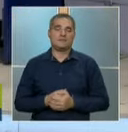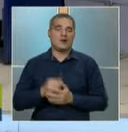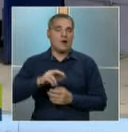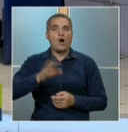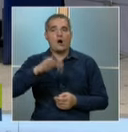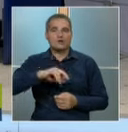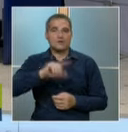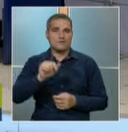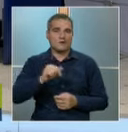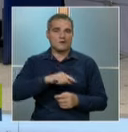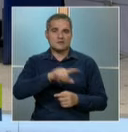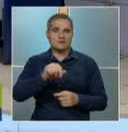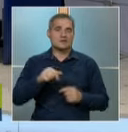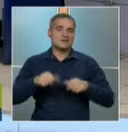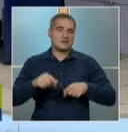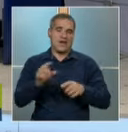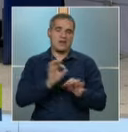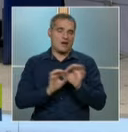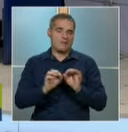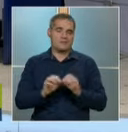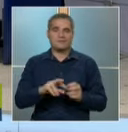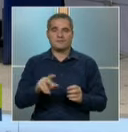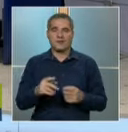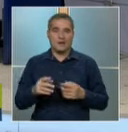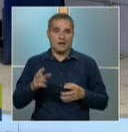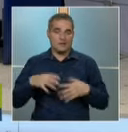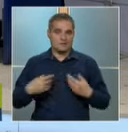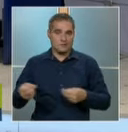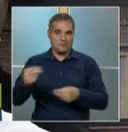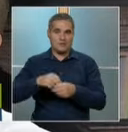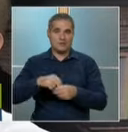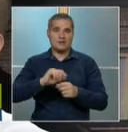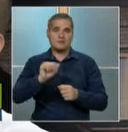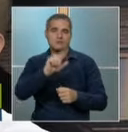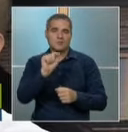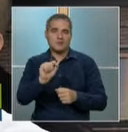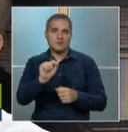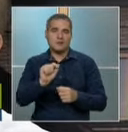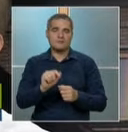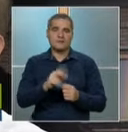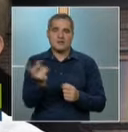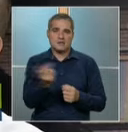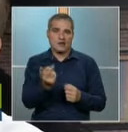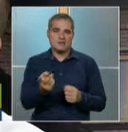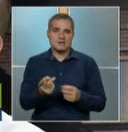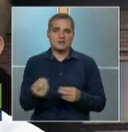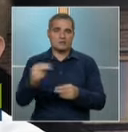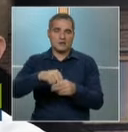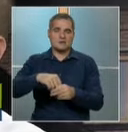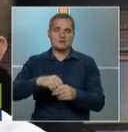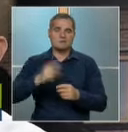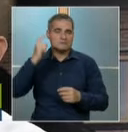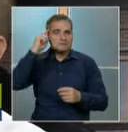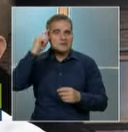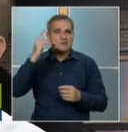Още въпроси имаме ли от публиката? За сега не, но аз бих допълнила и попитала и към двамата. Смятате ли,